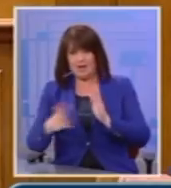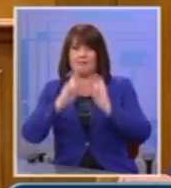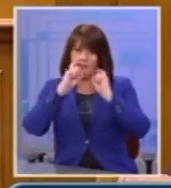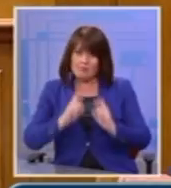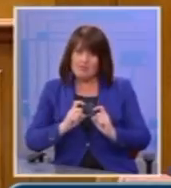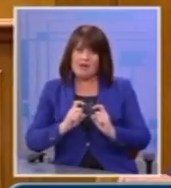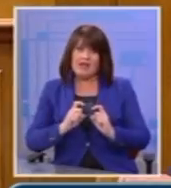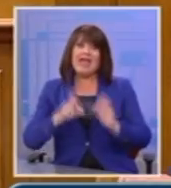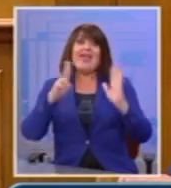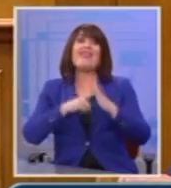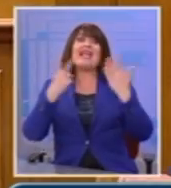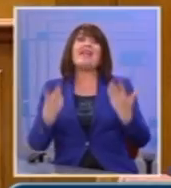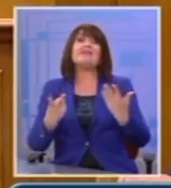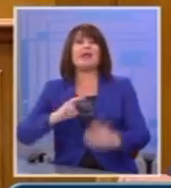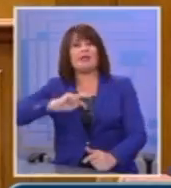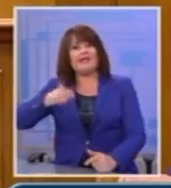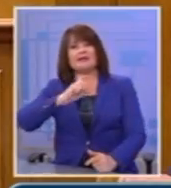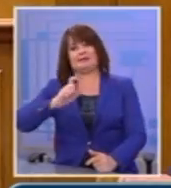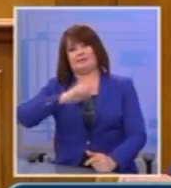υποχρέωση για περίπου 17 δις.